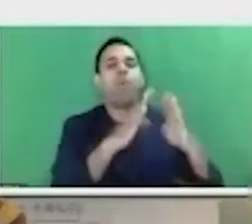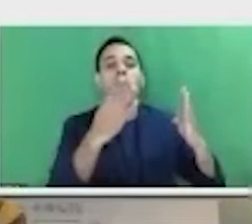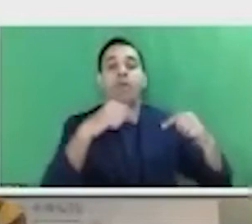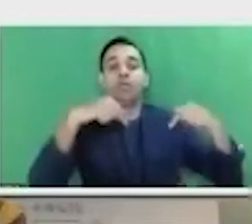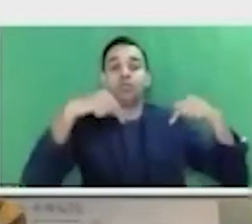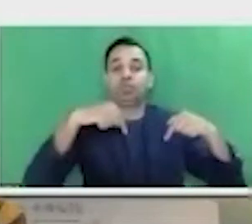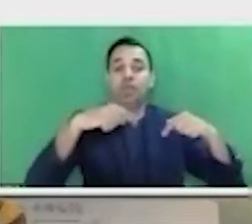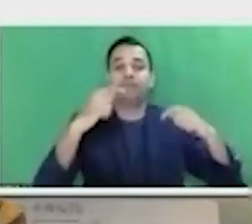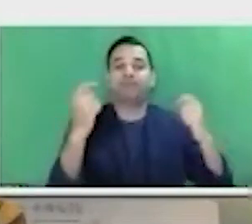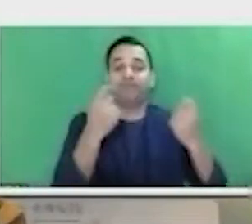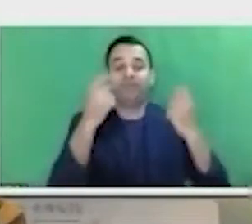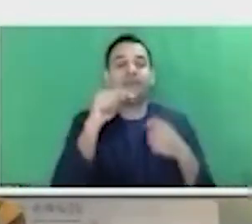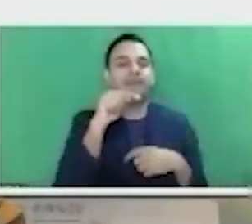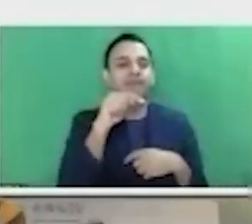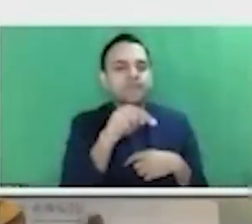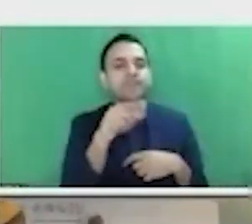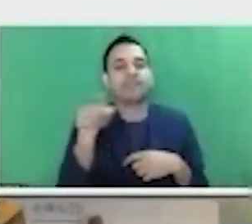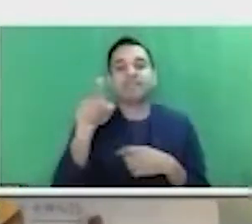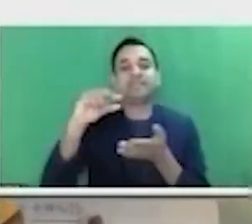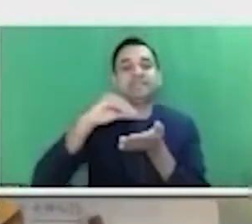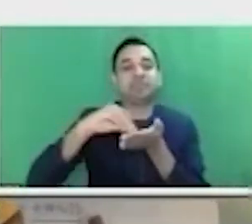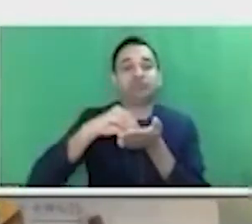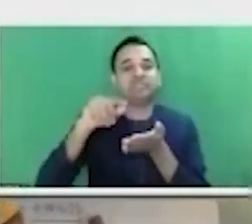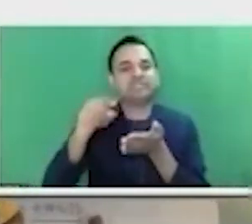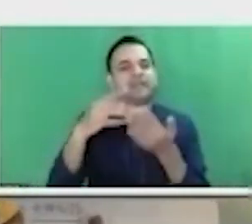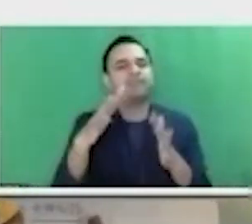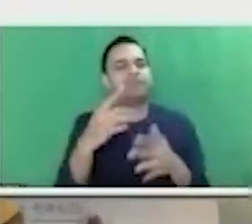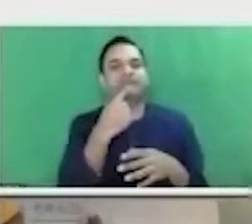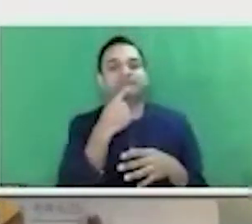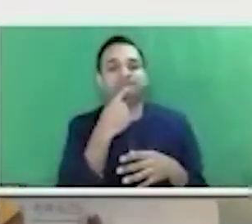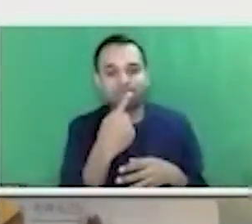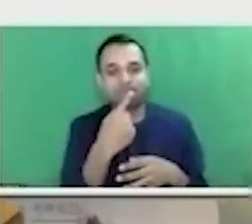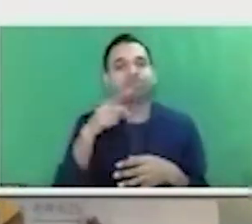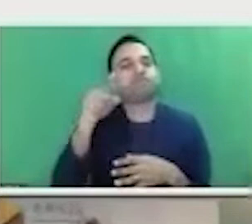التي أرسلت لنا رسالتها من الصين.